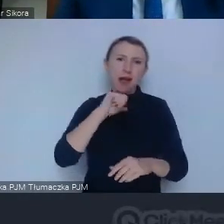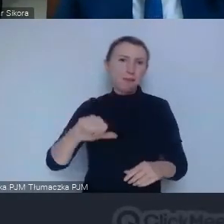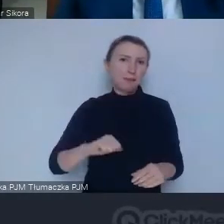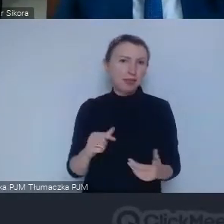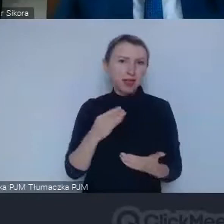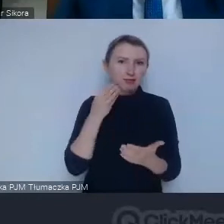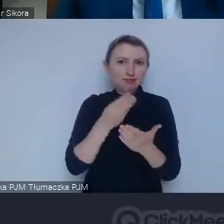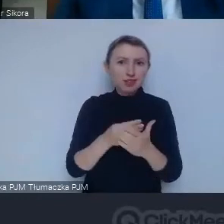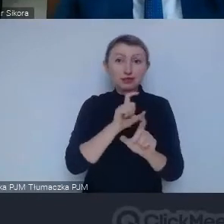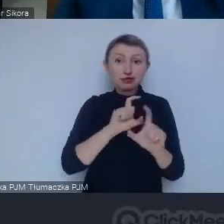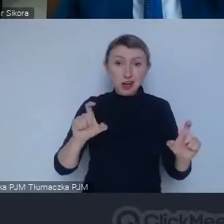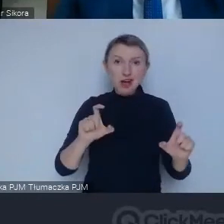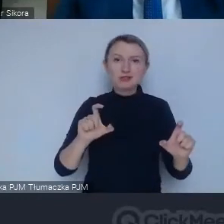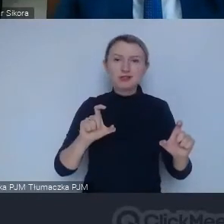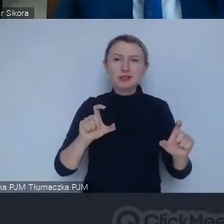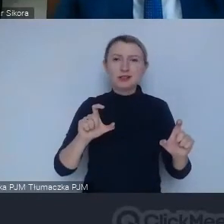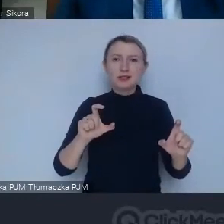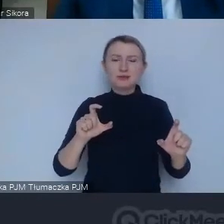w czasach, w których